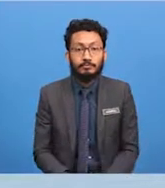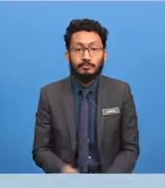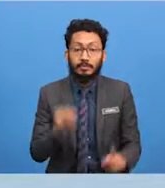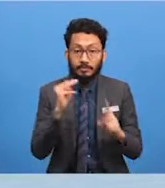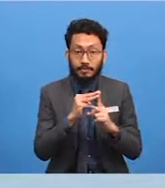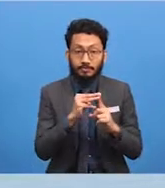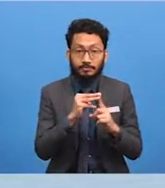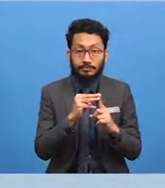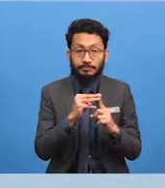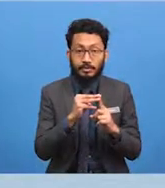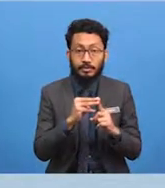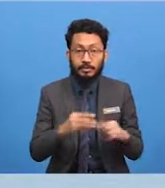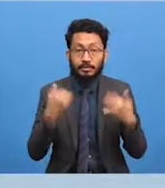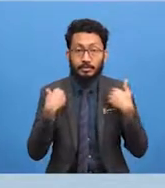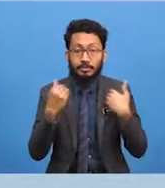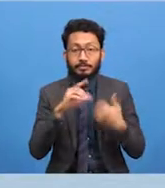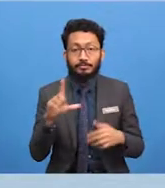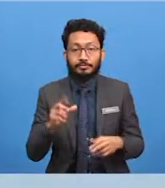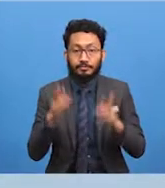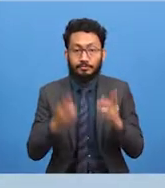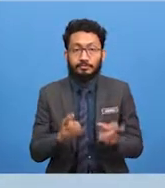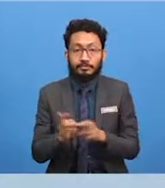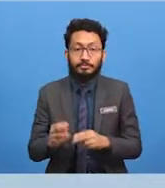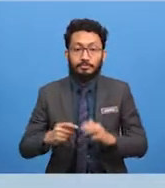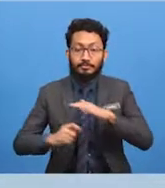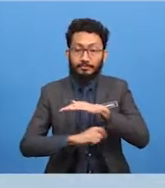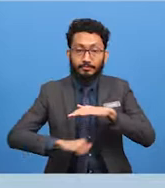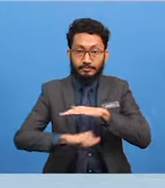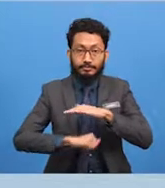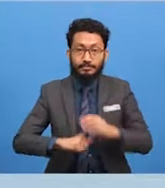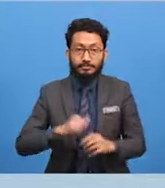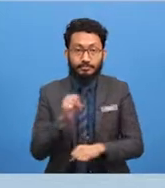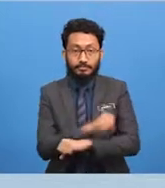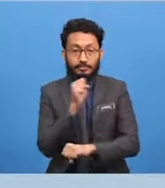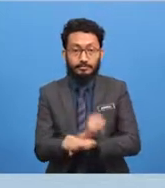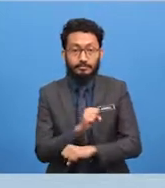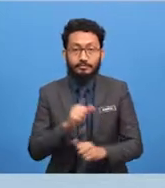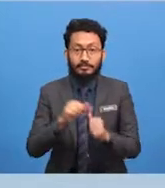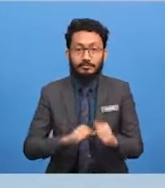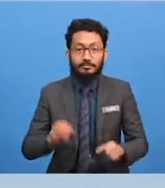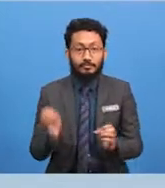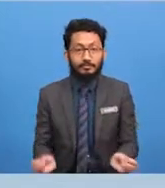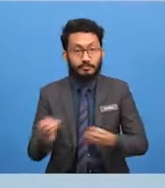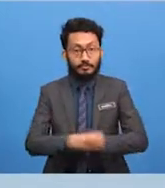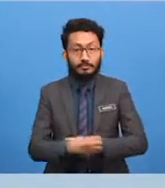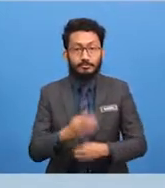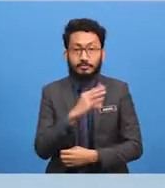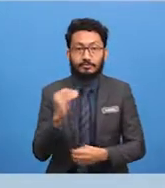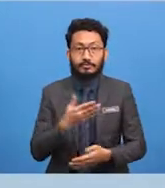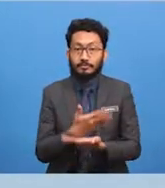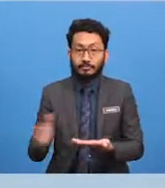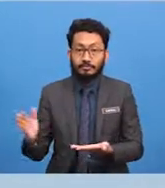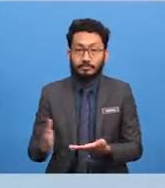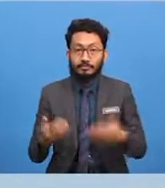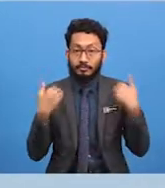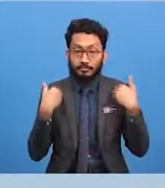organisasi merupakan rancangan asas syarikat di mana setiap jabatan dan bahagian juga